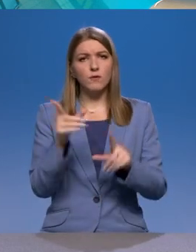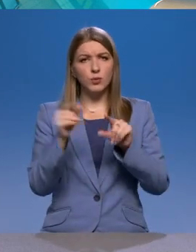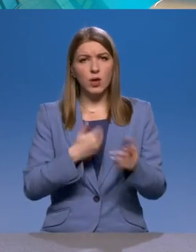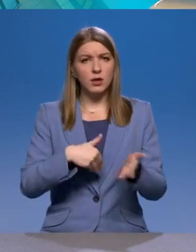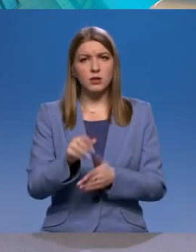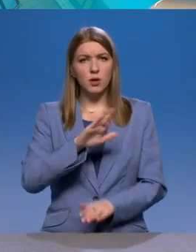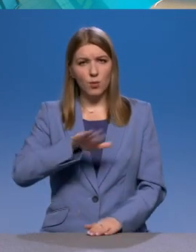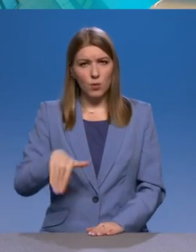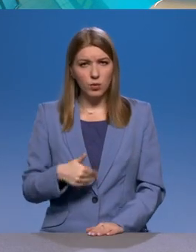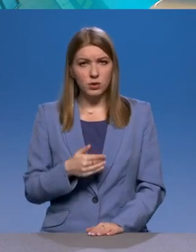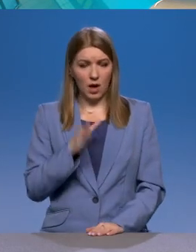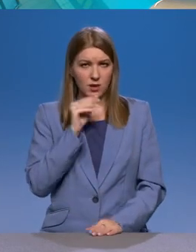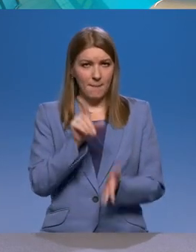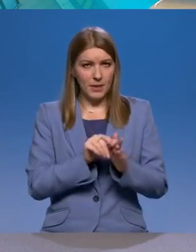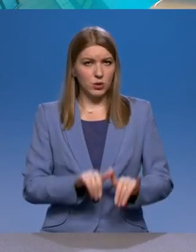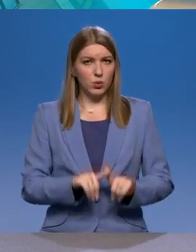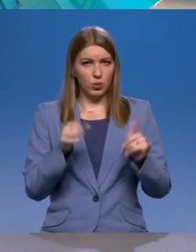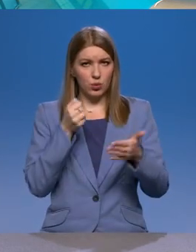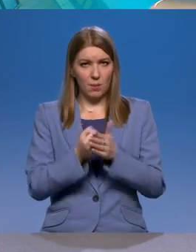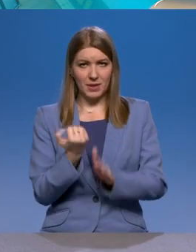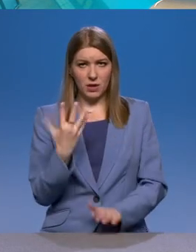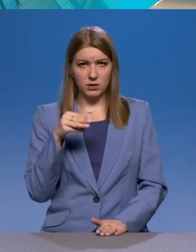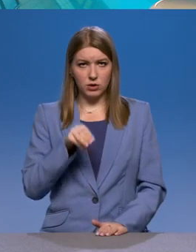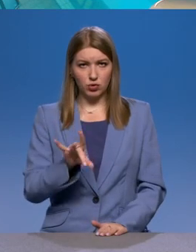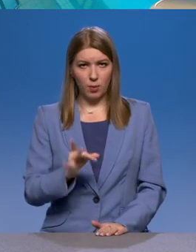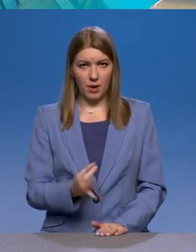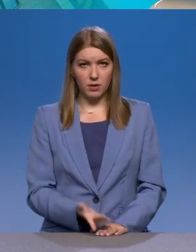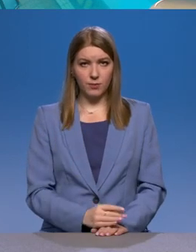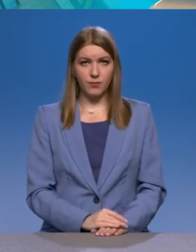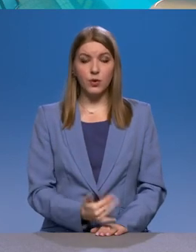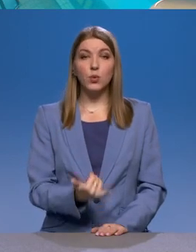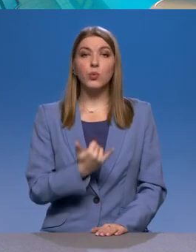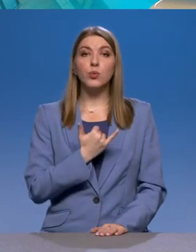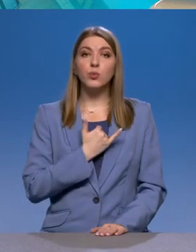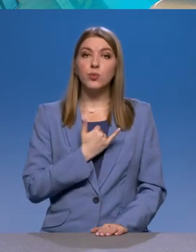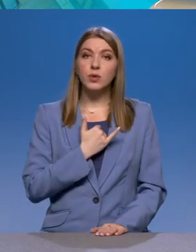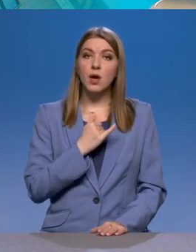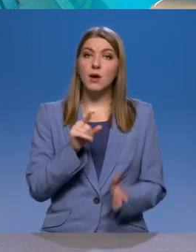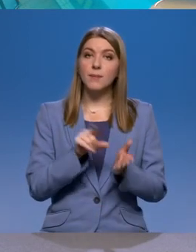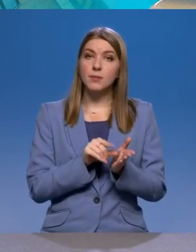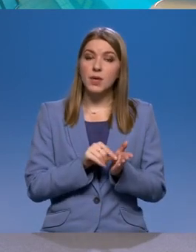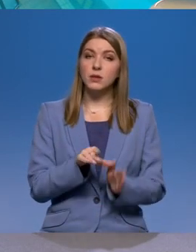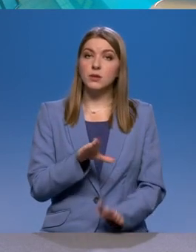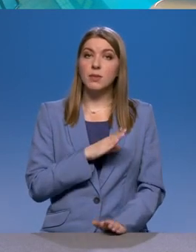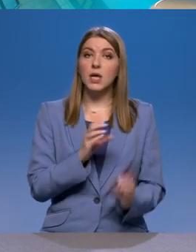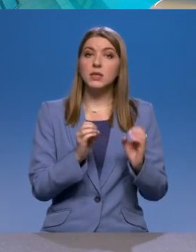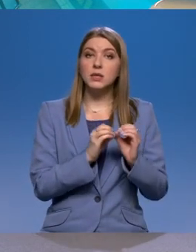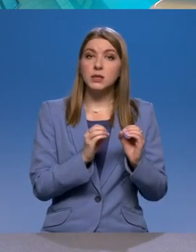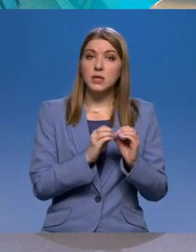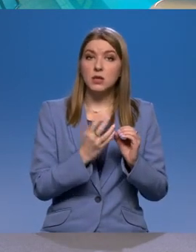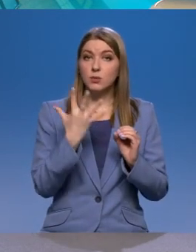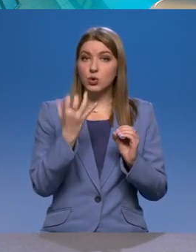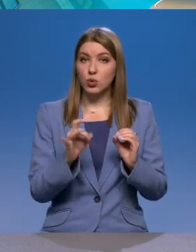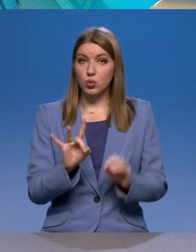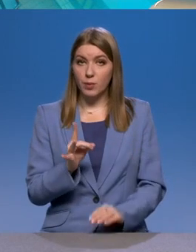была увеличена пенсия, да, до 15 тысяч рублей? У меня была пенсия 10,5 тысяч,